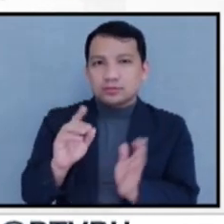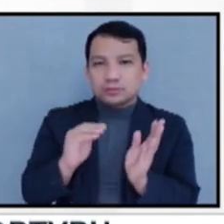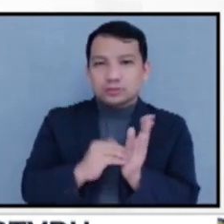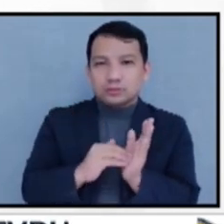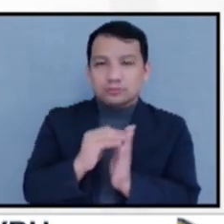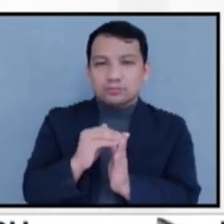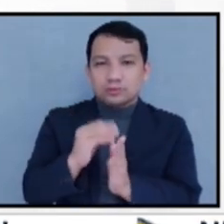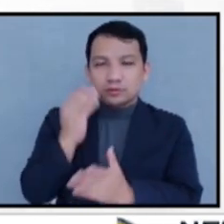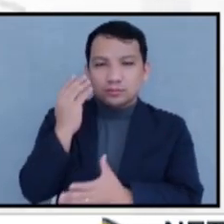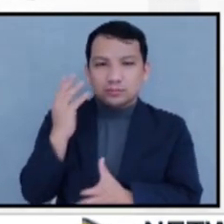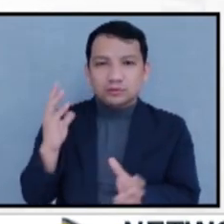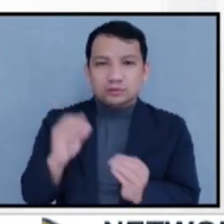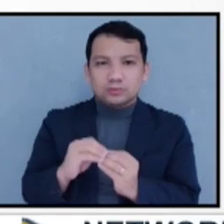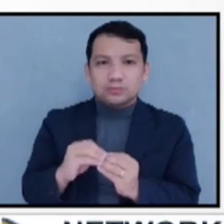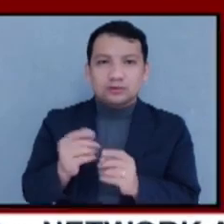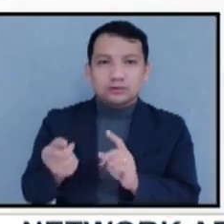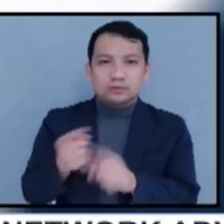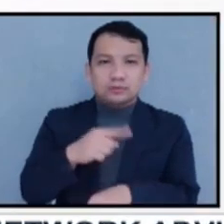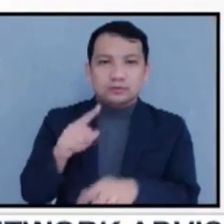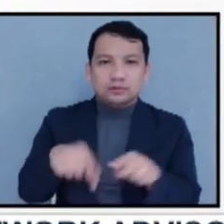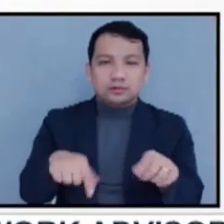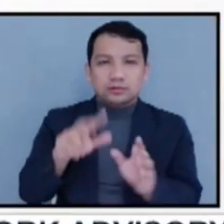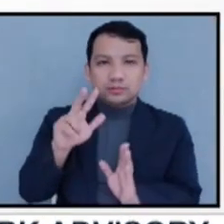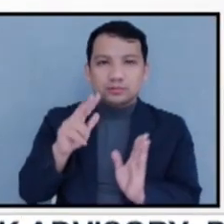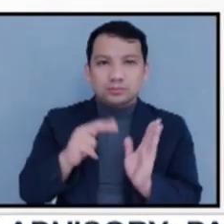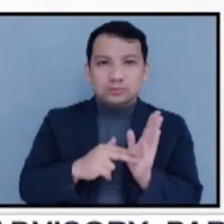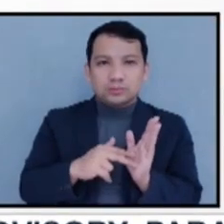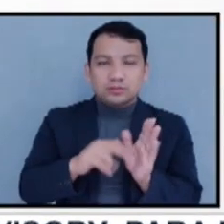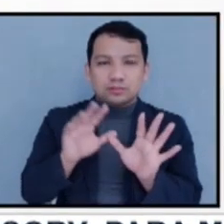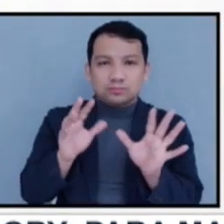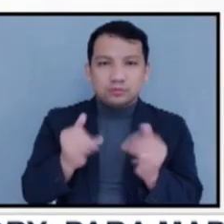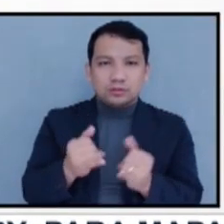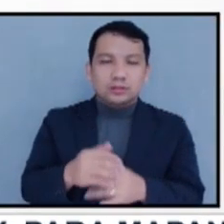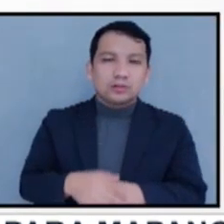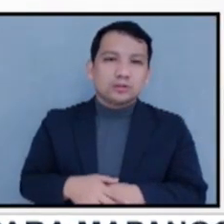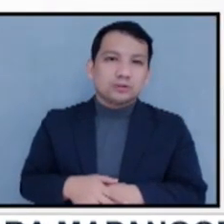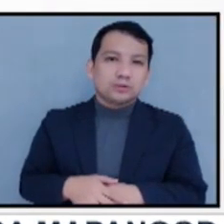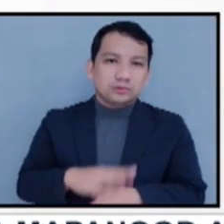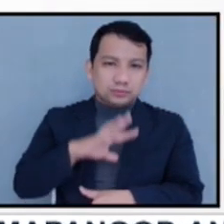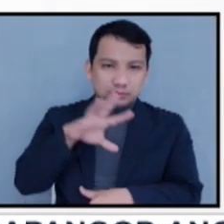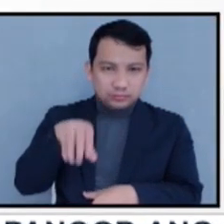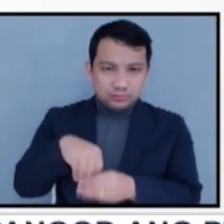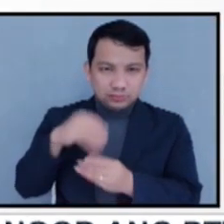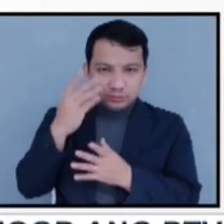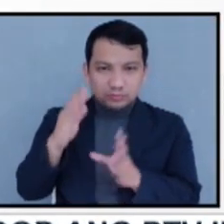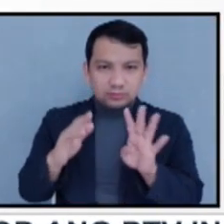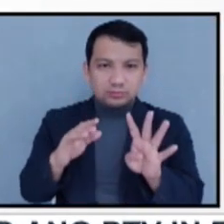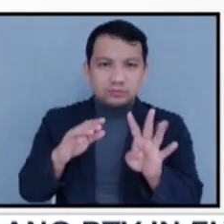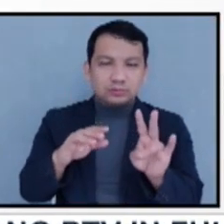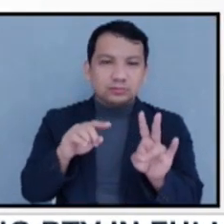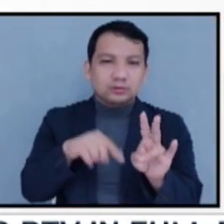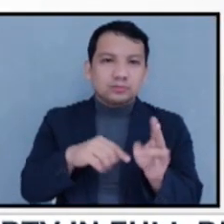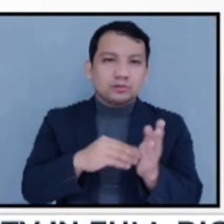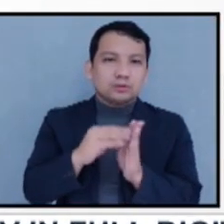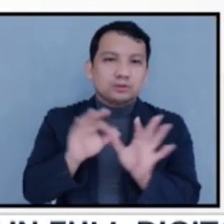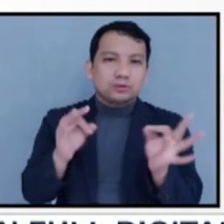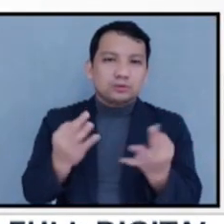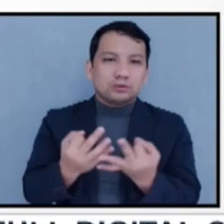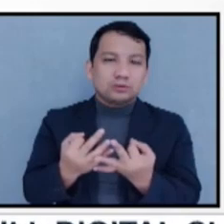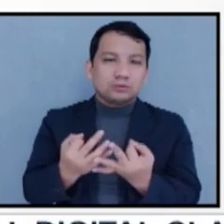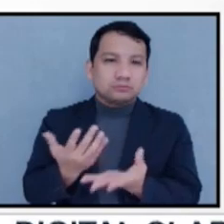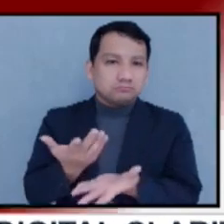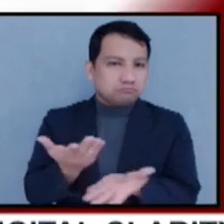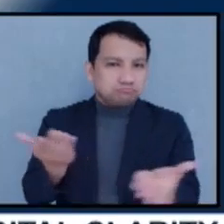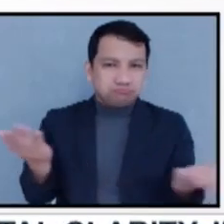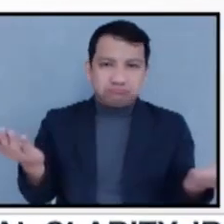pamilya mula sa higit 3,100 barangay sa kasalukuyan nasa 42,000 na pamilya o halos